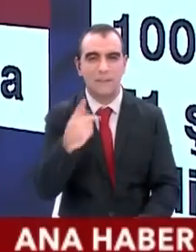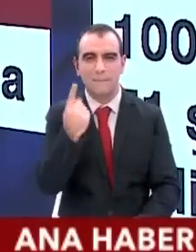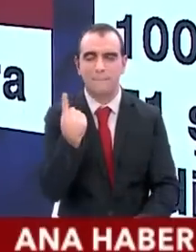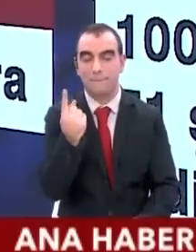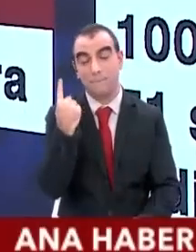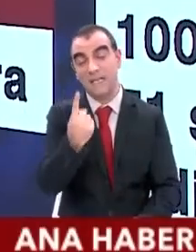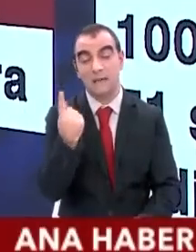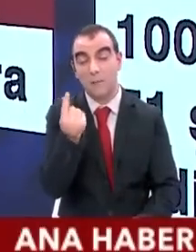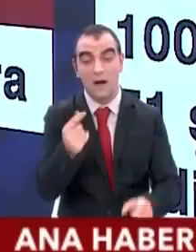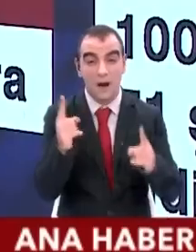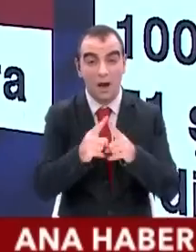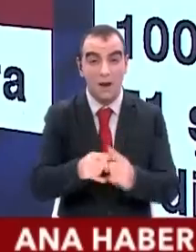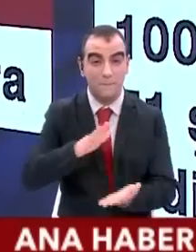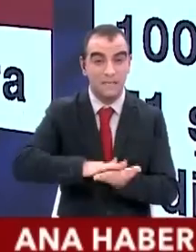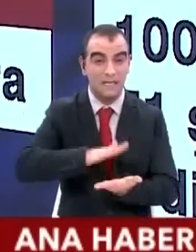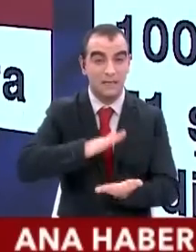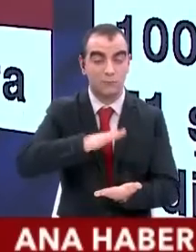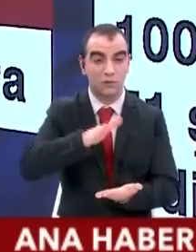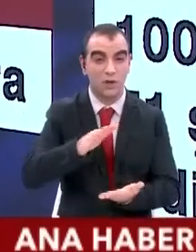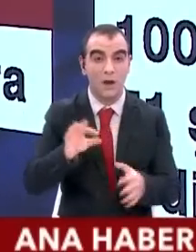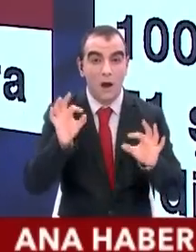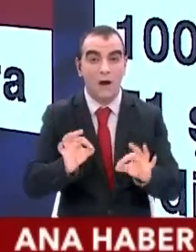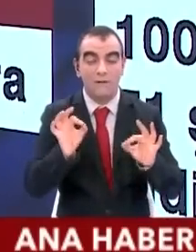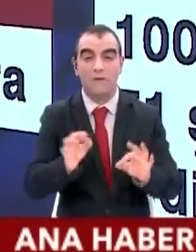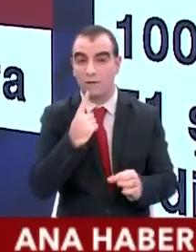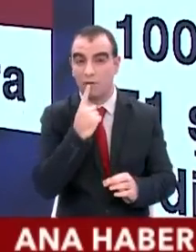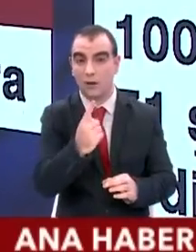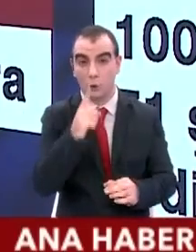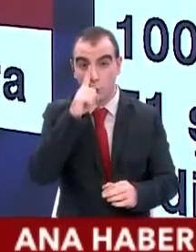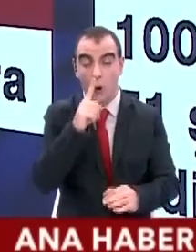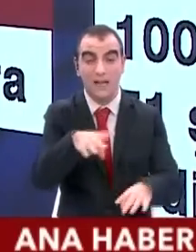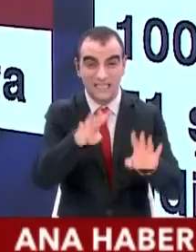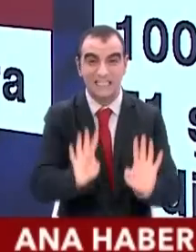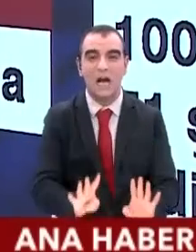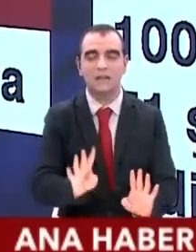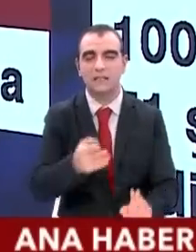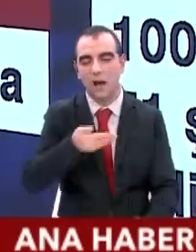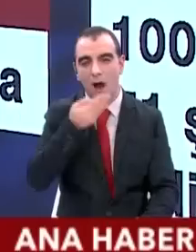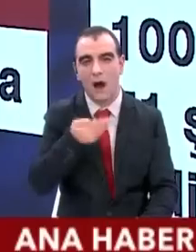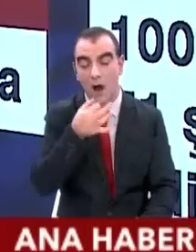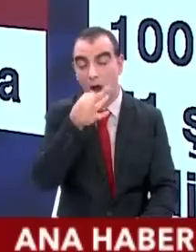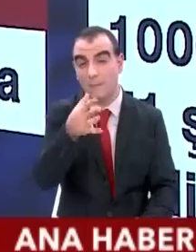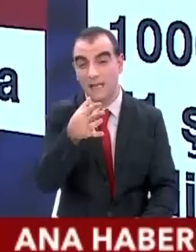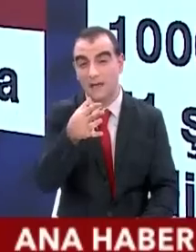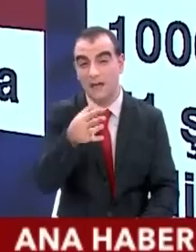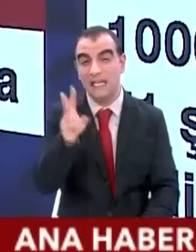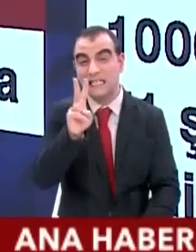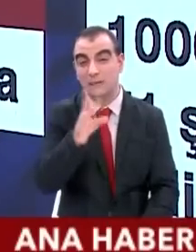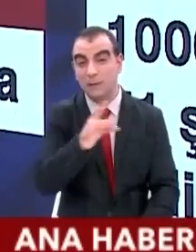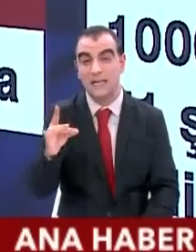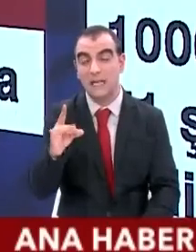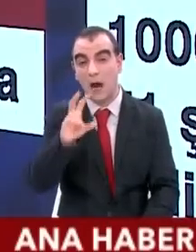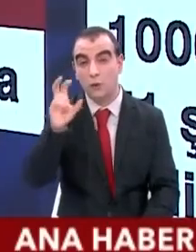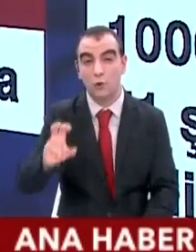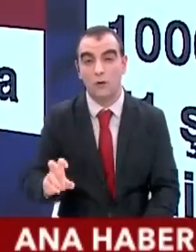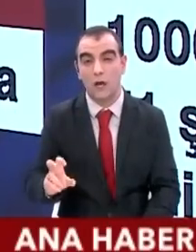nasıl hafifleştirerek anlatıyorum Ne yapayım doğal gaz haberi 20 milyar dolar